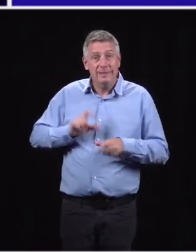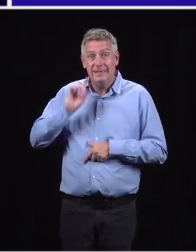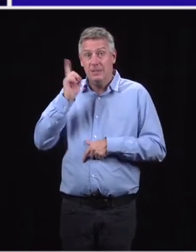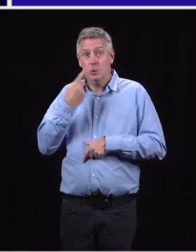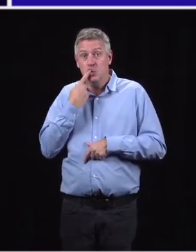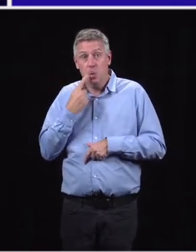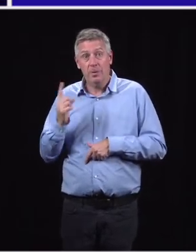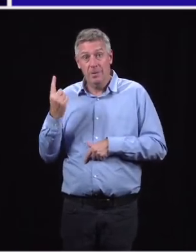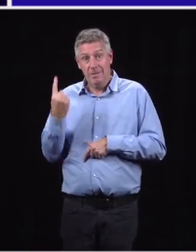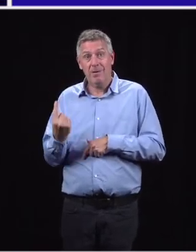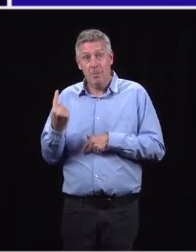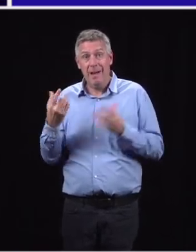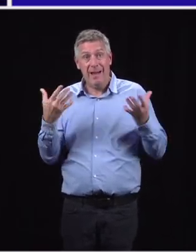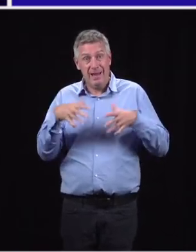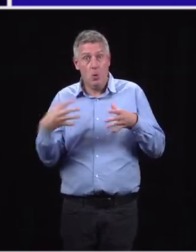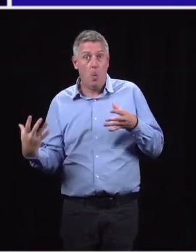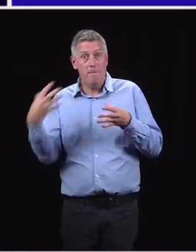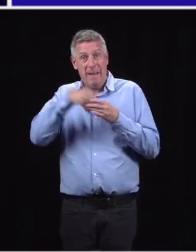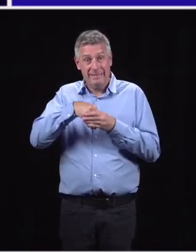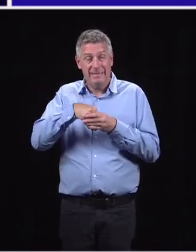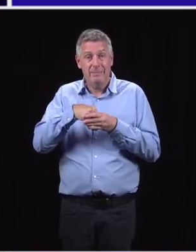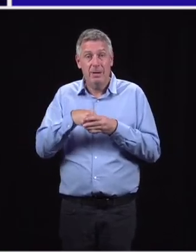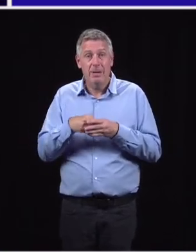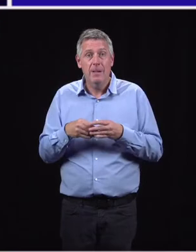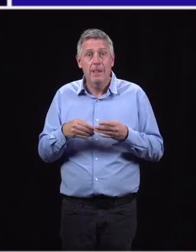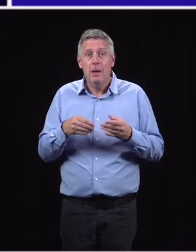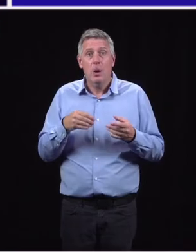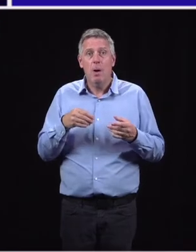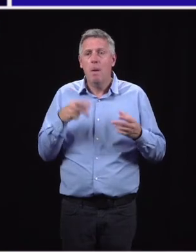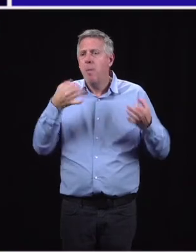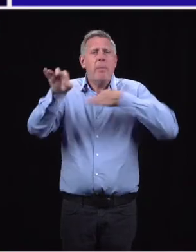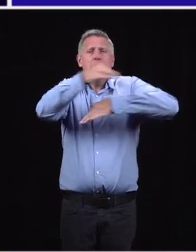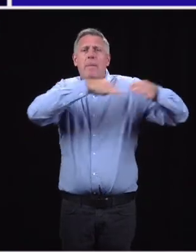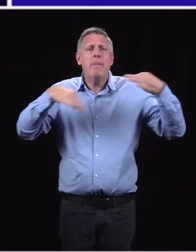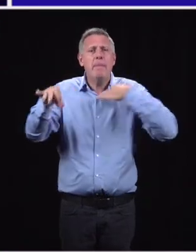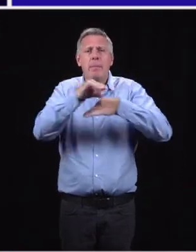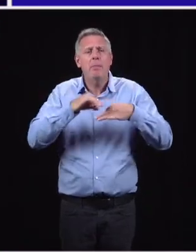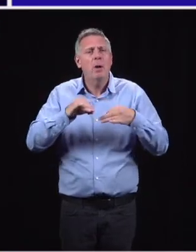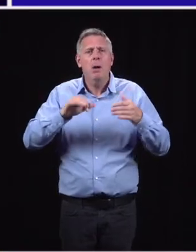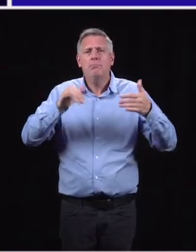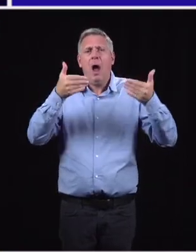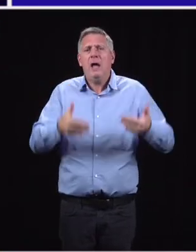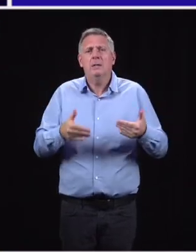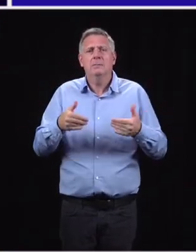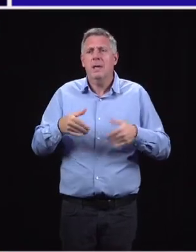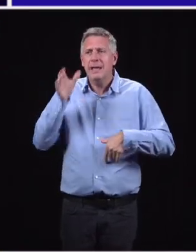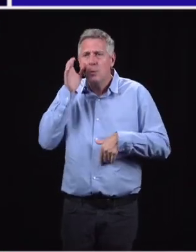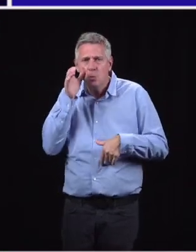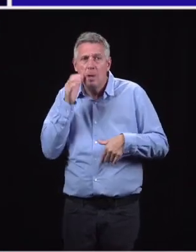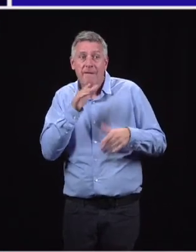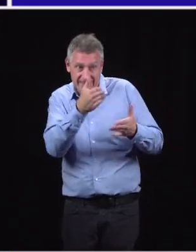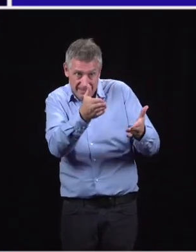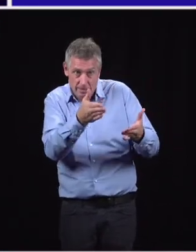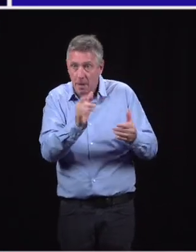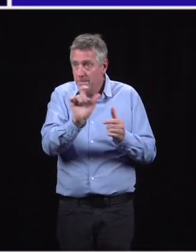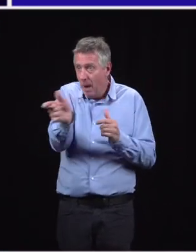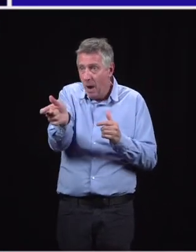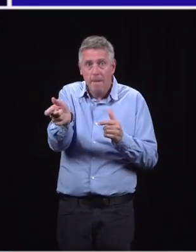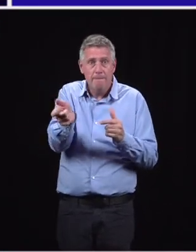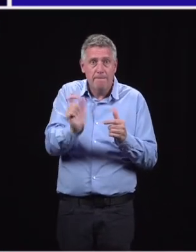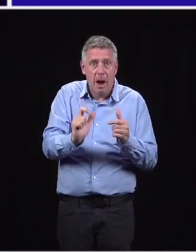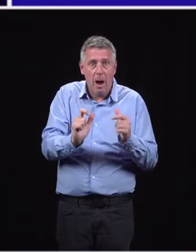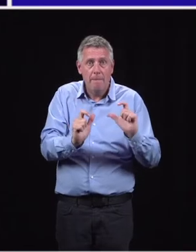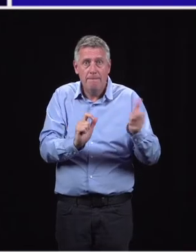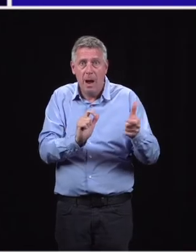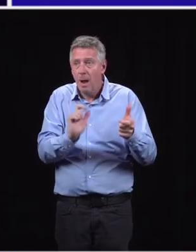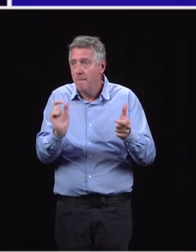sourde qui participait à une réunion et ben on se coupe plus la parole et bien on s'écoute on a des réunions qui sont plus efficaces donc aujourd'hui il